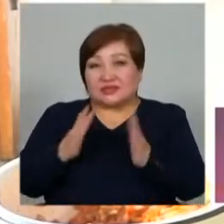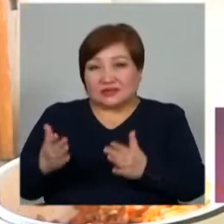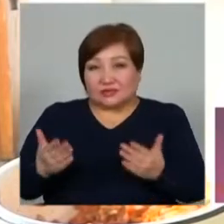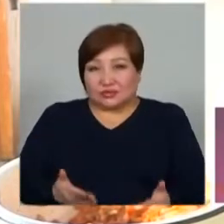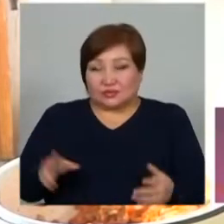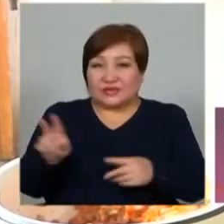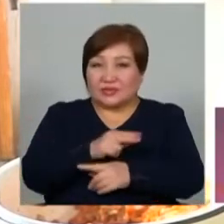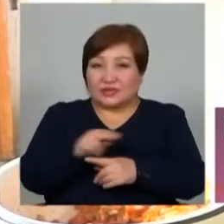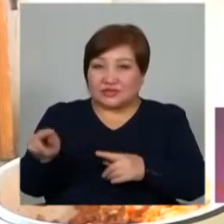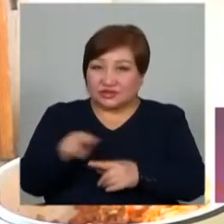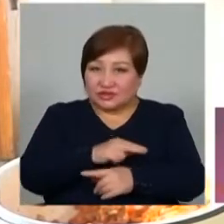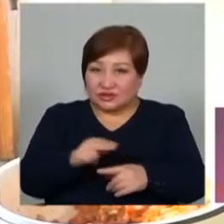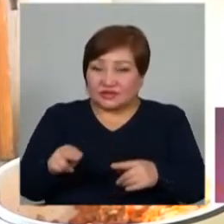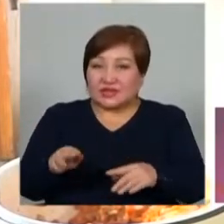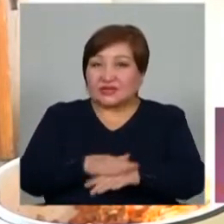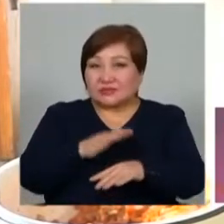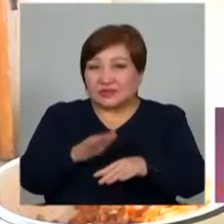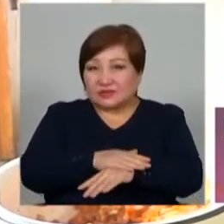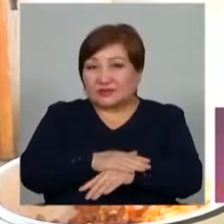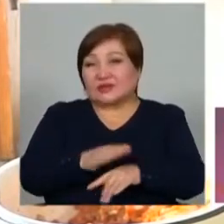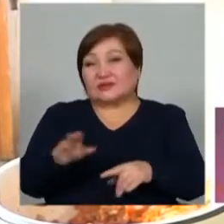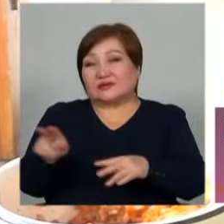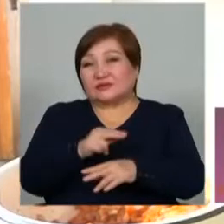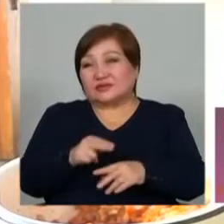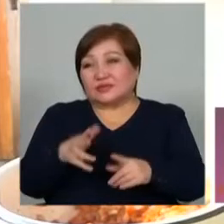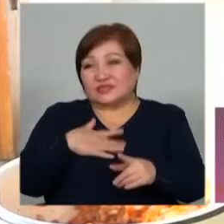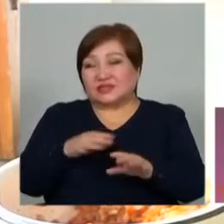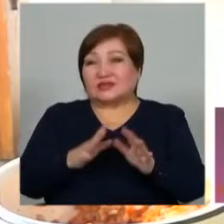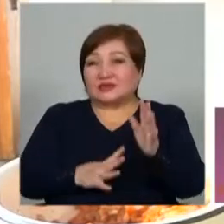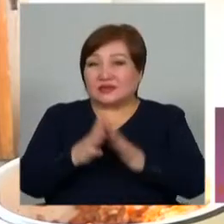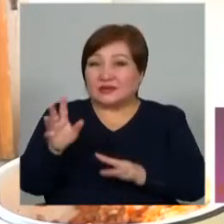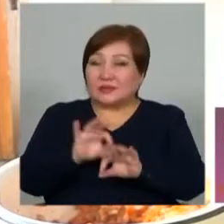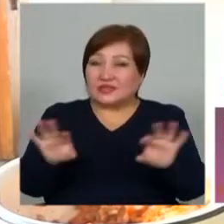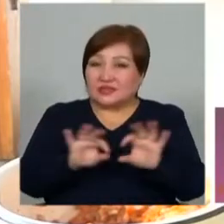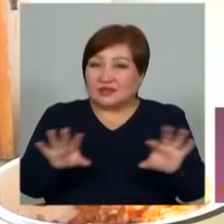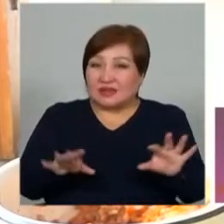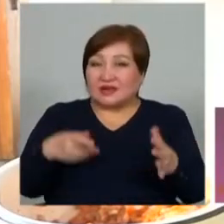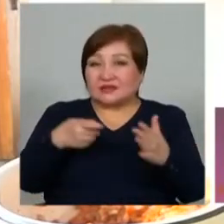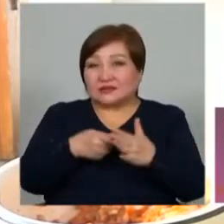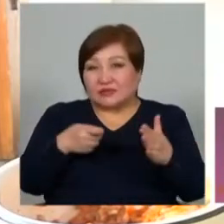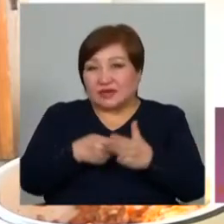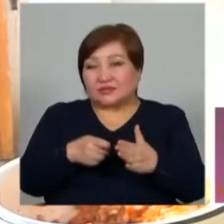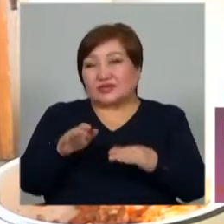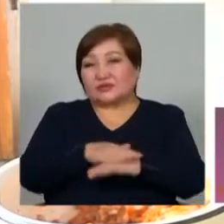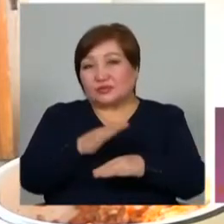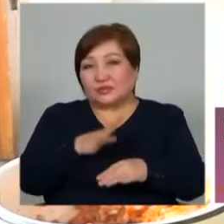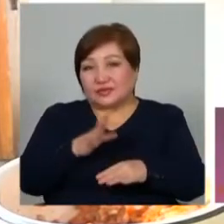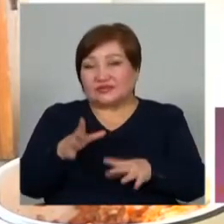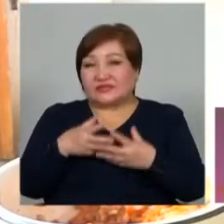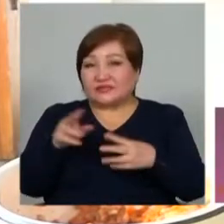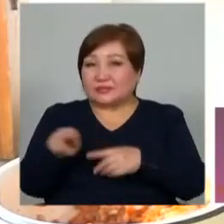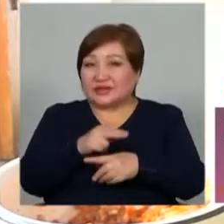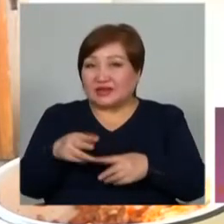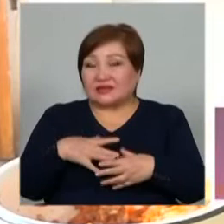Тәрбиеші қайырымдылықтың маңызын жете түсіндіріп өсірді. Шаманың жеткенінше тамақ беріп көңілін аулауға тәрбиеледі. Соның әсері ме деймін?